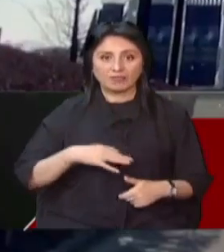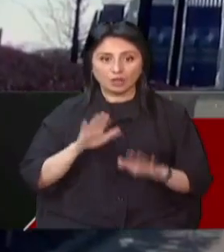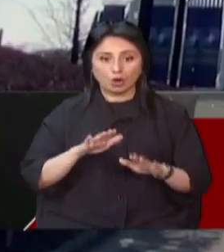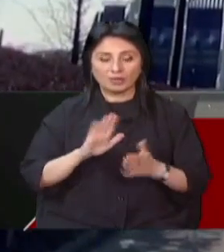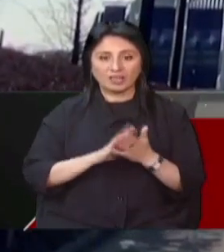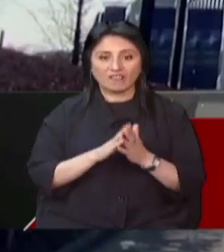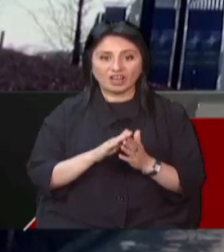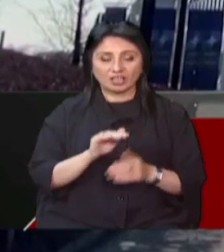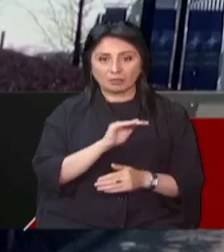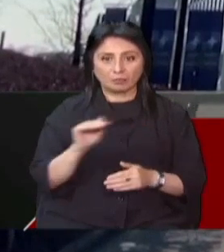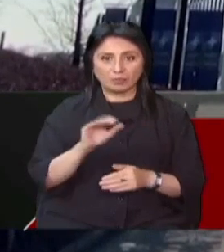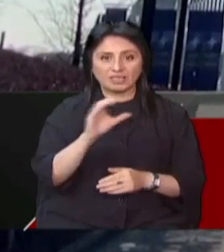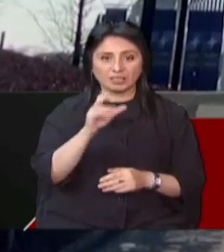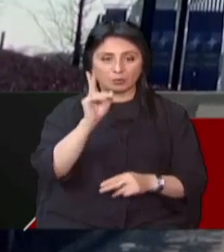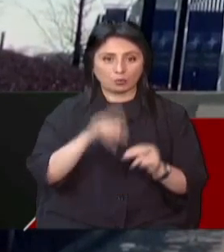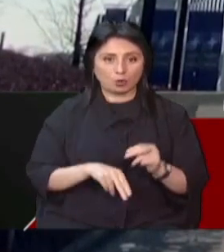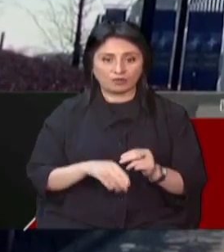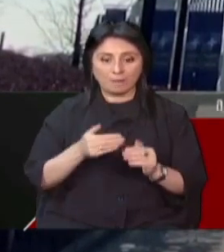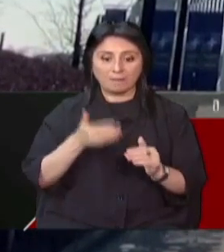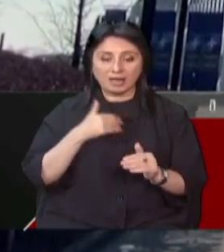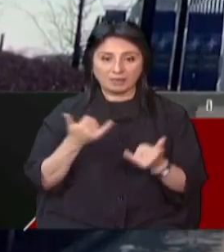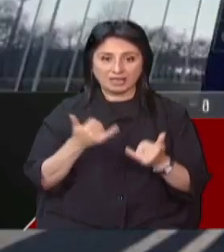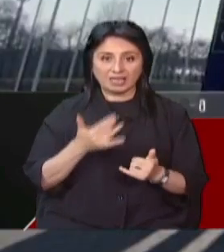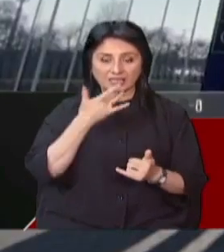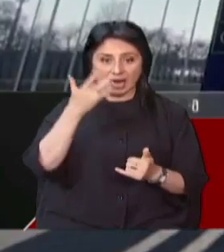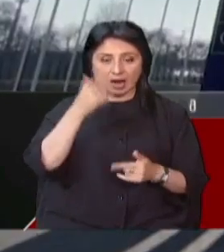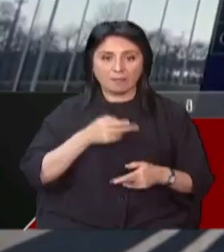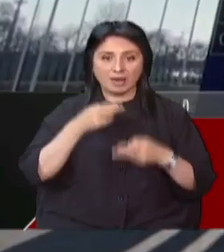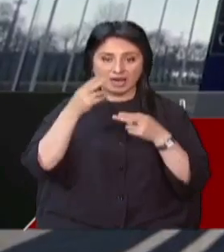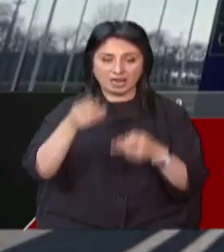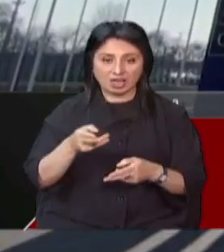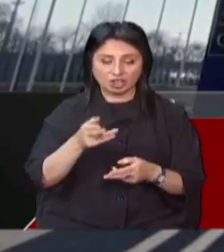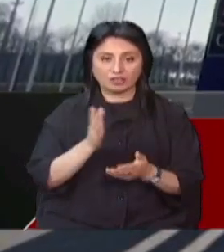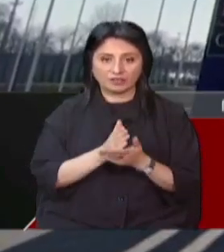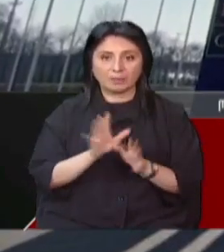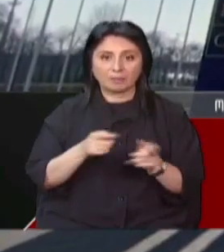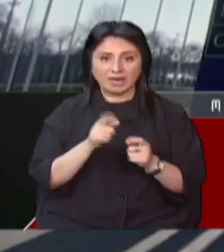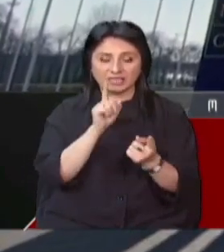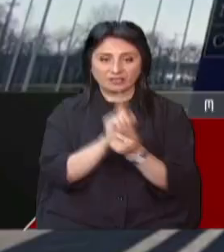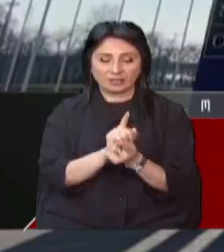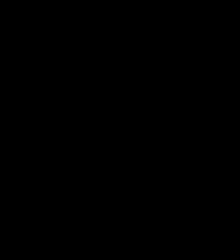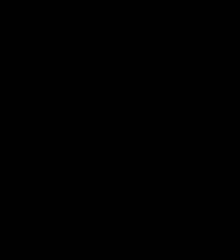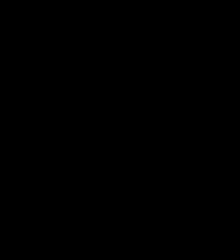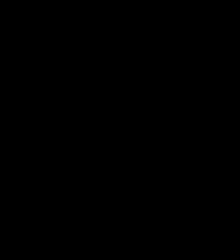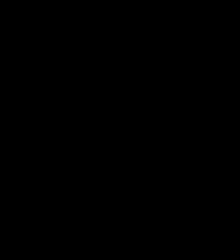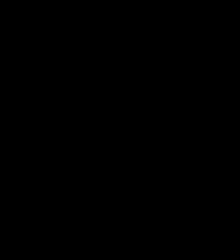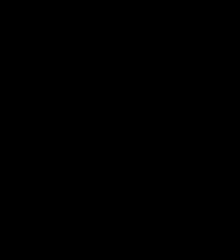ყოფნის ვადა ოფიციალურად სექტემბერში ეწურება. მანამდე კი ის დღეს ვაშინგტონში ამერიკის შეერთებული შტატების პრეზიდენტს ხდება.